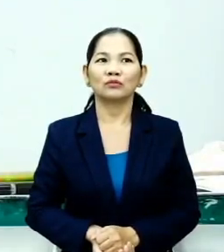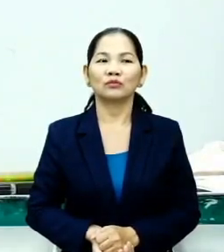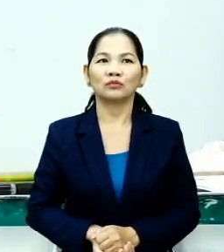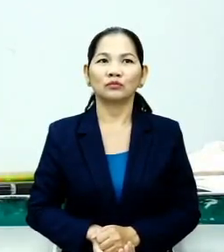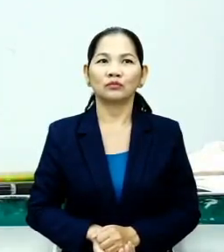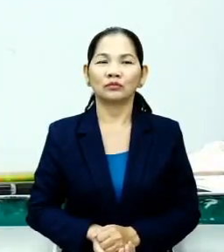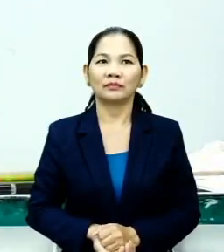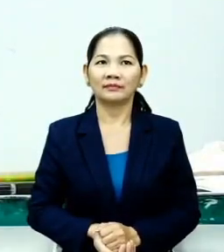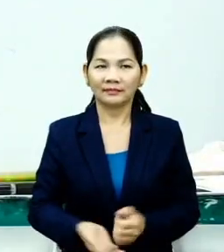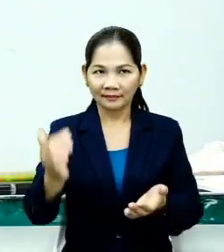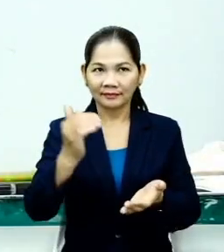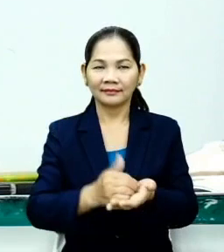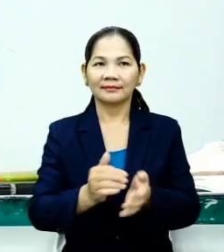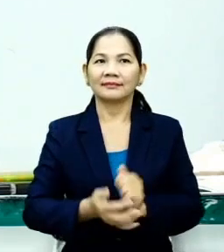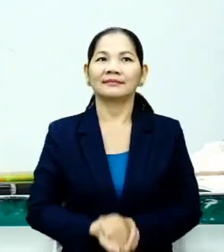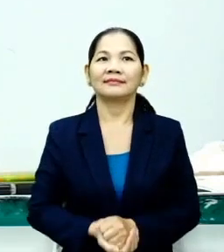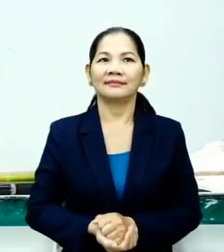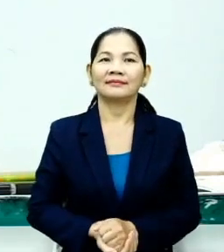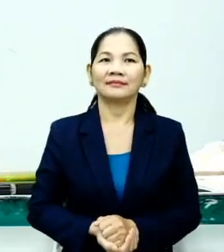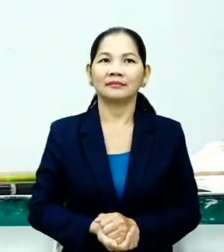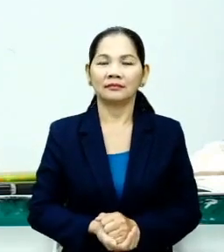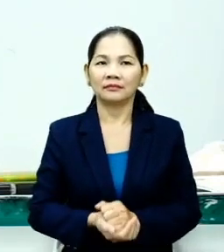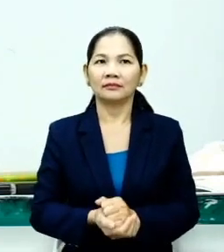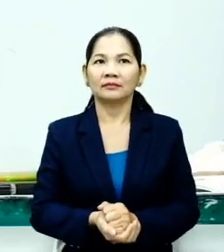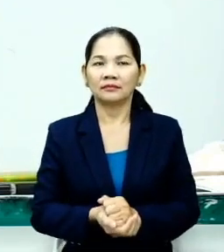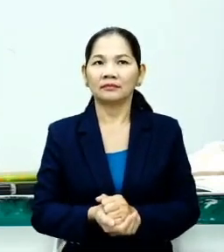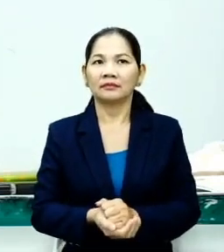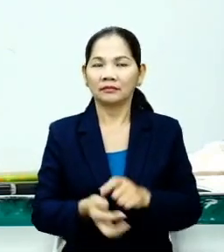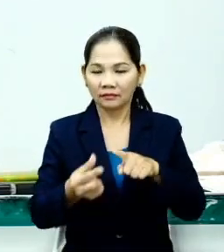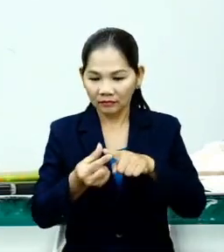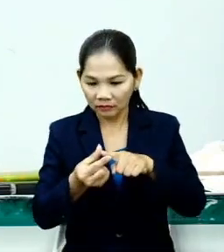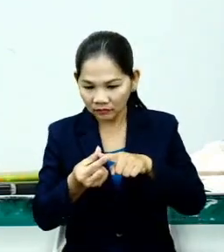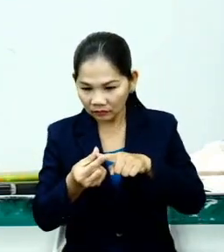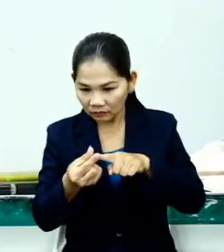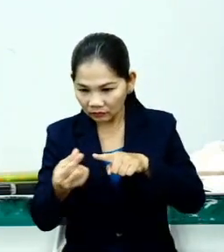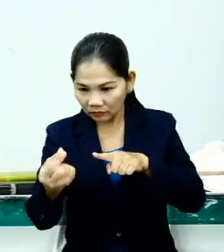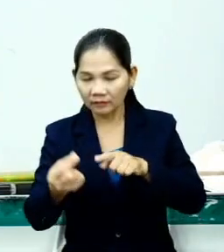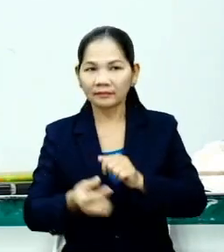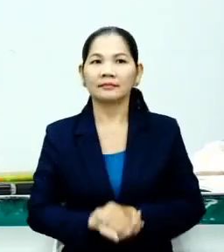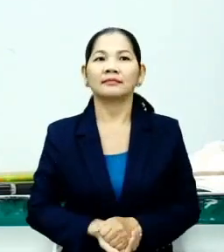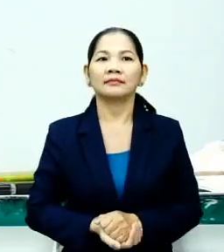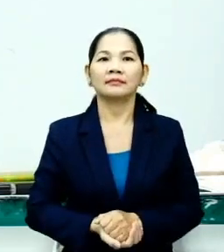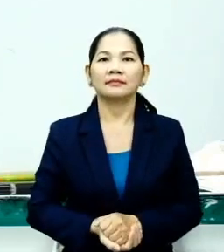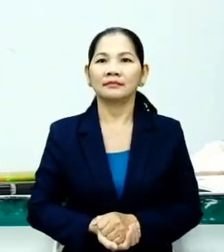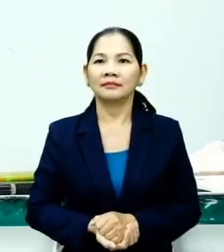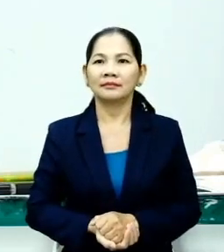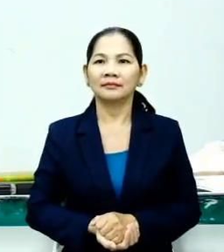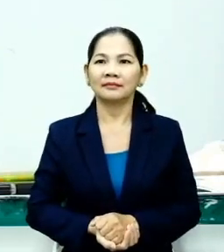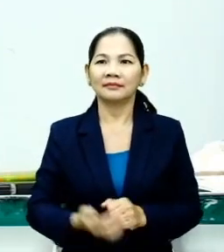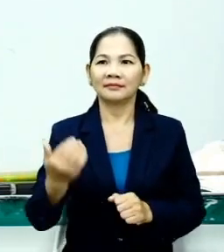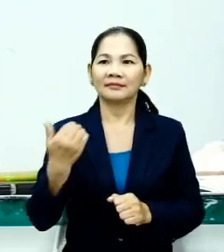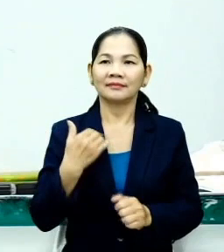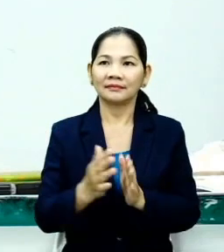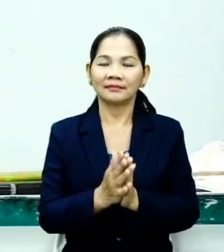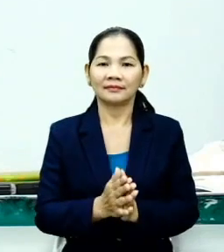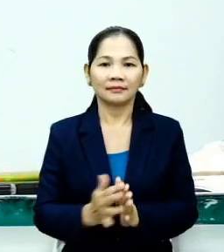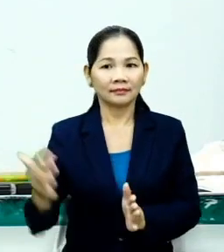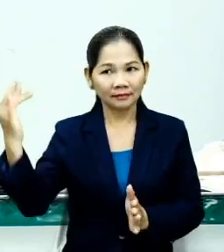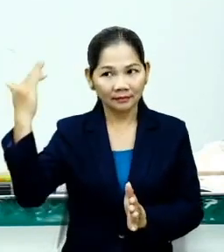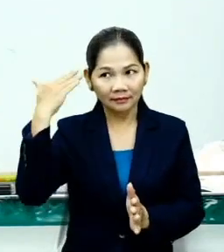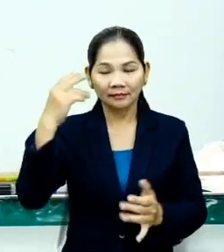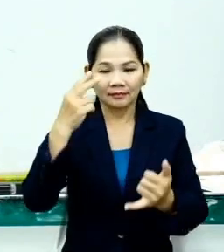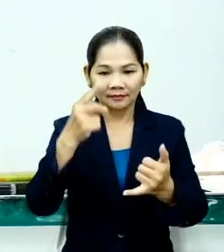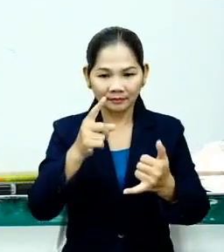cha lấy con tha từng ọc ní cha mà chơi cha ta mà chơi cha bị mà chơi miên sâu đau mà vậy con